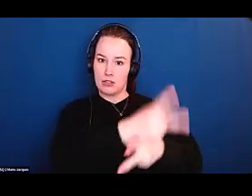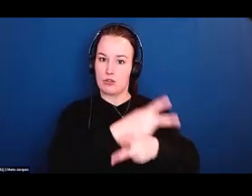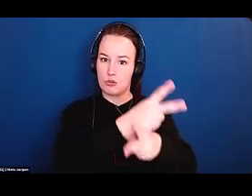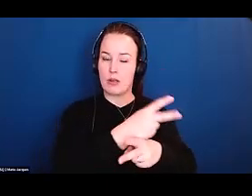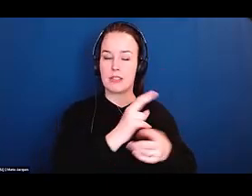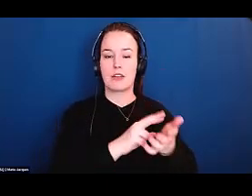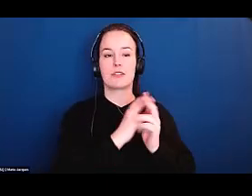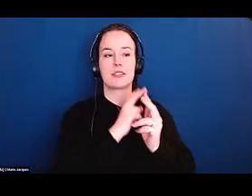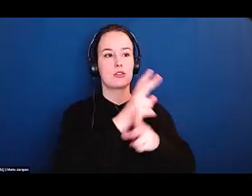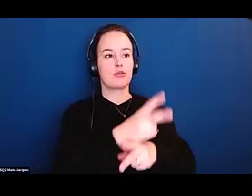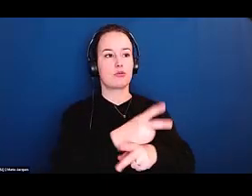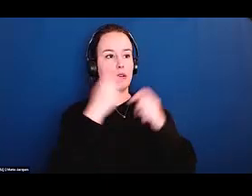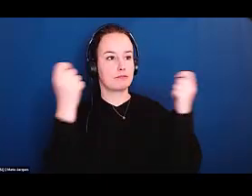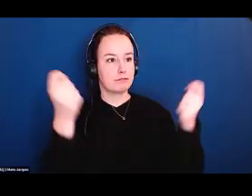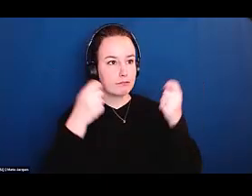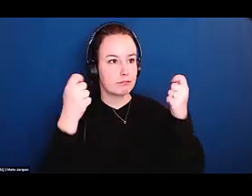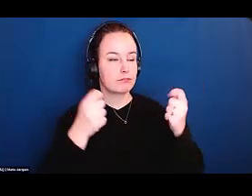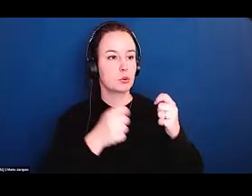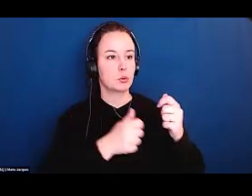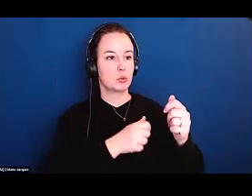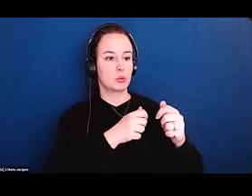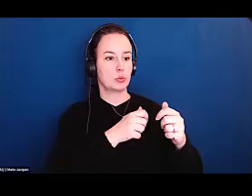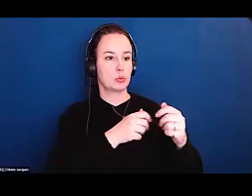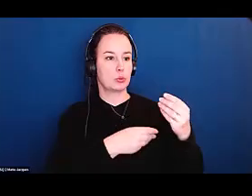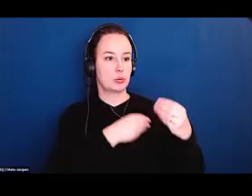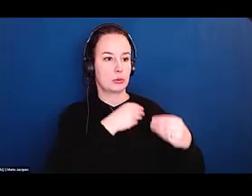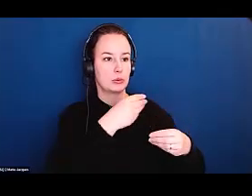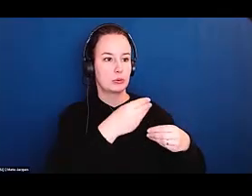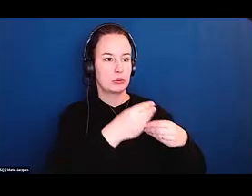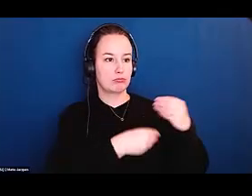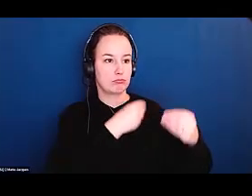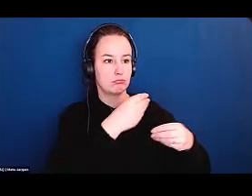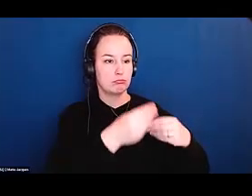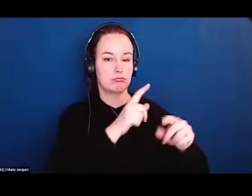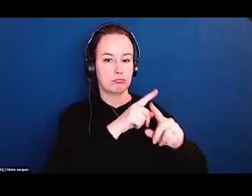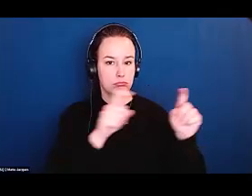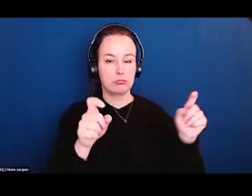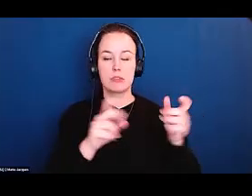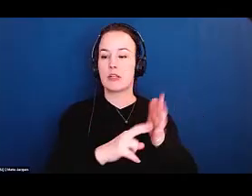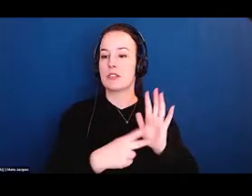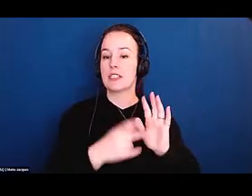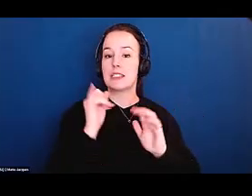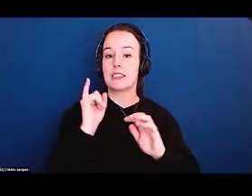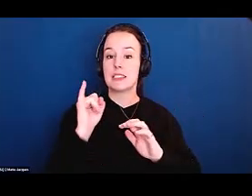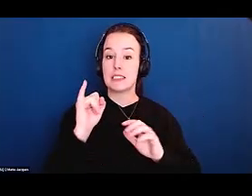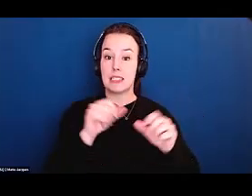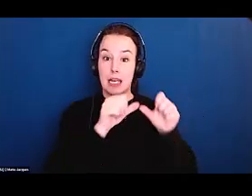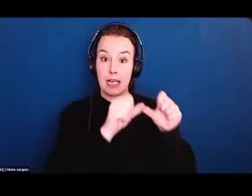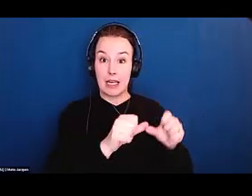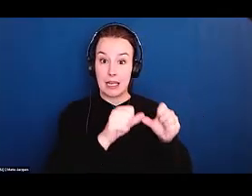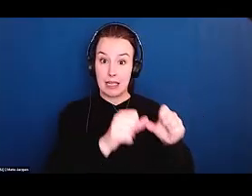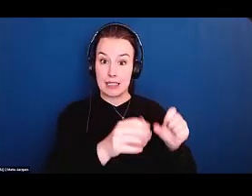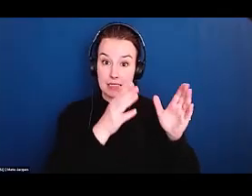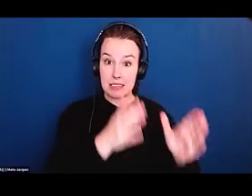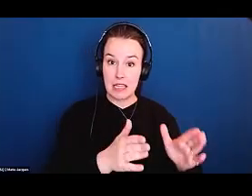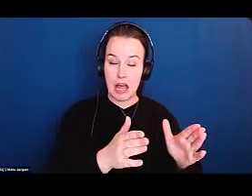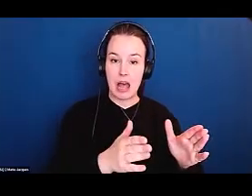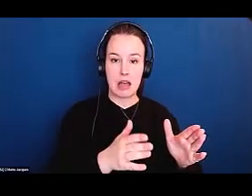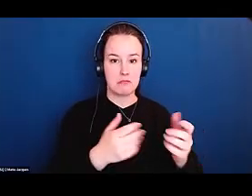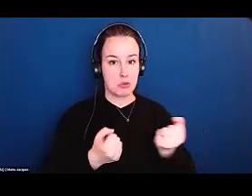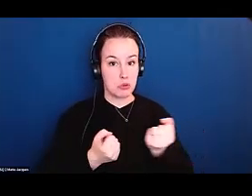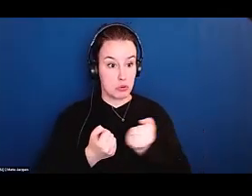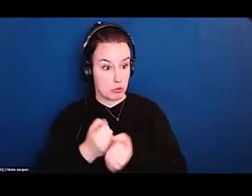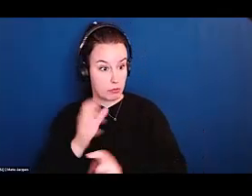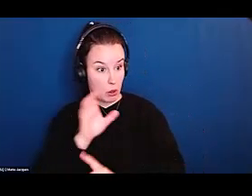soins cérémoniaux ou traditionnels. Par exemple, si un résident refuse